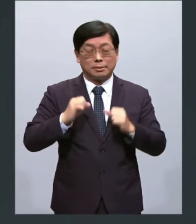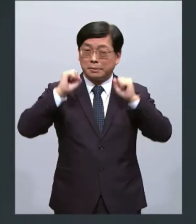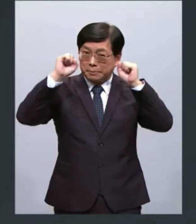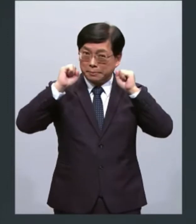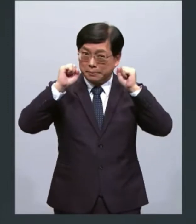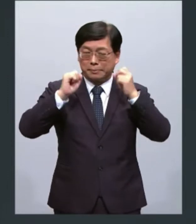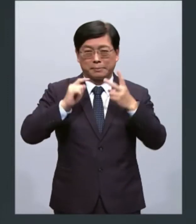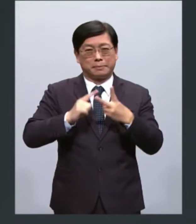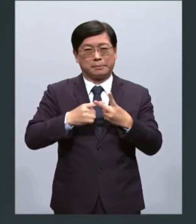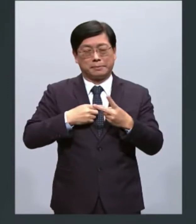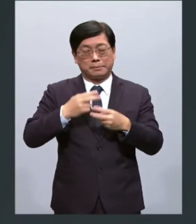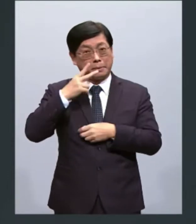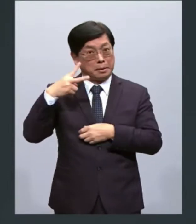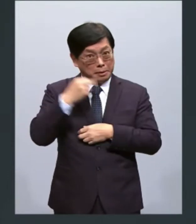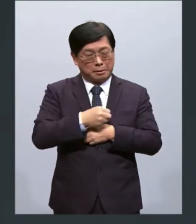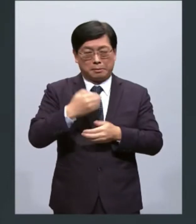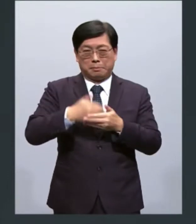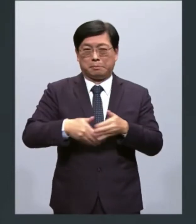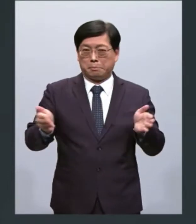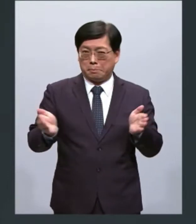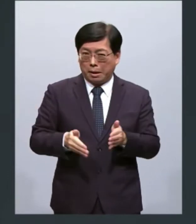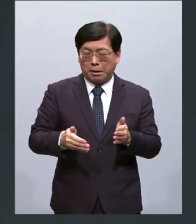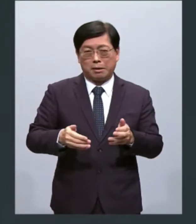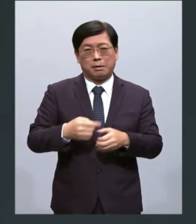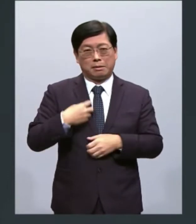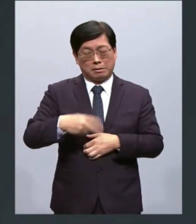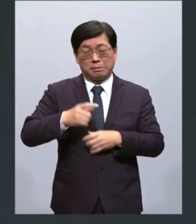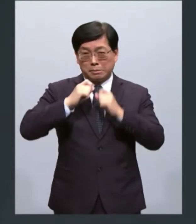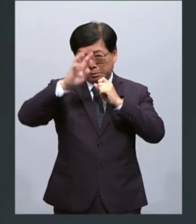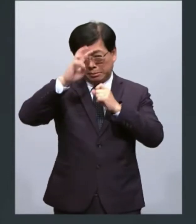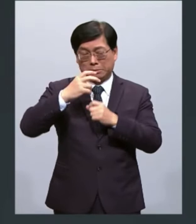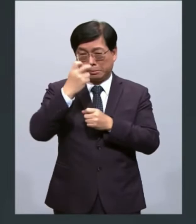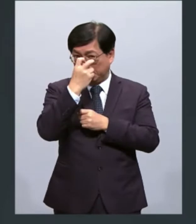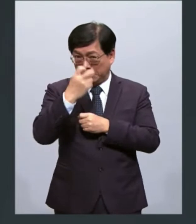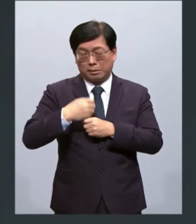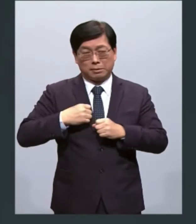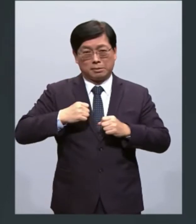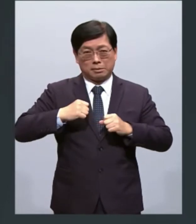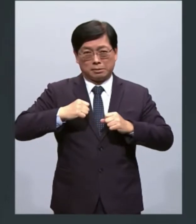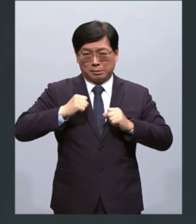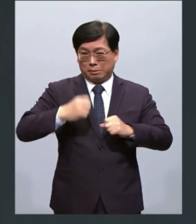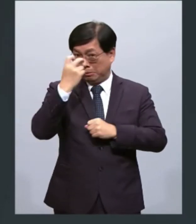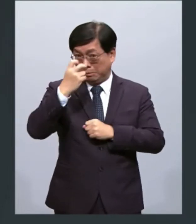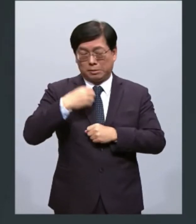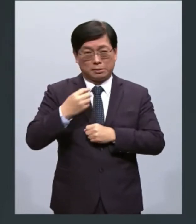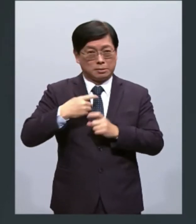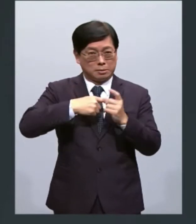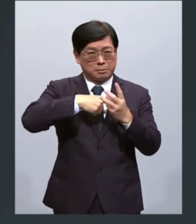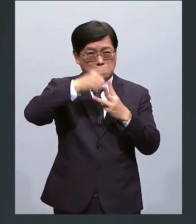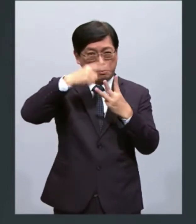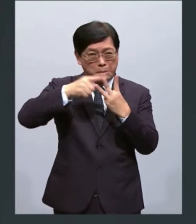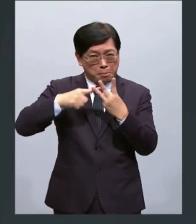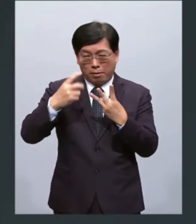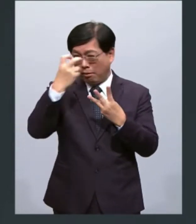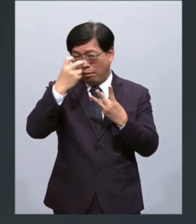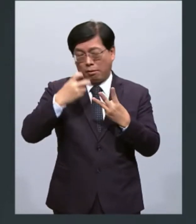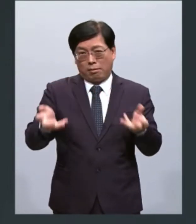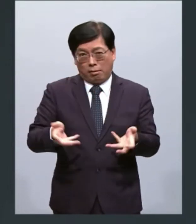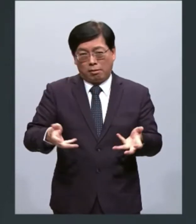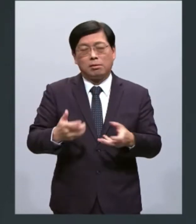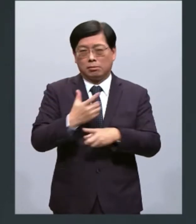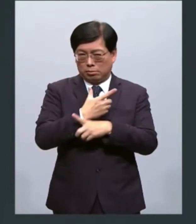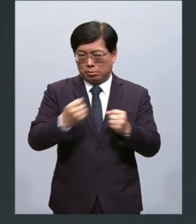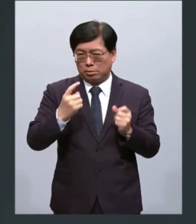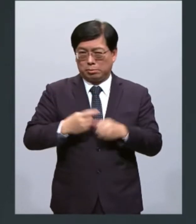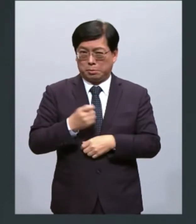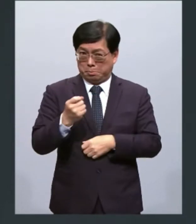动戒烟、减重、癌症筛检、体检等等，甚至是三高的治疗，这些都比